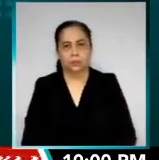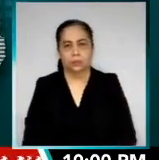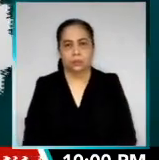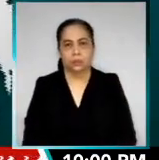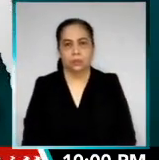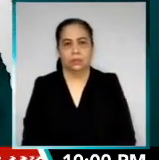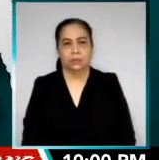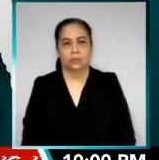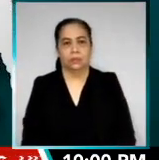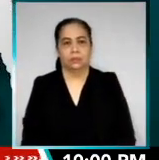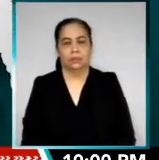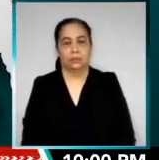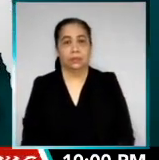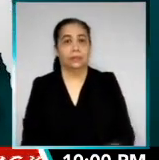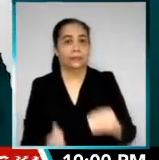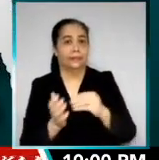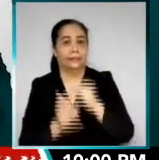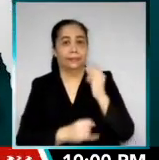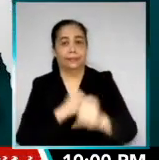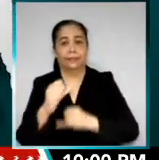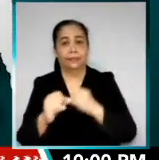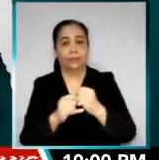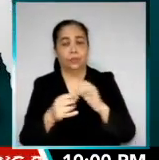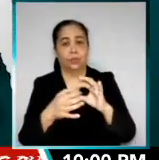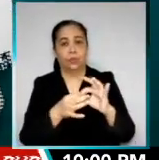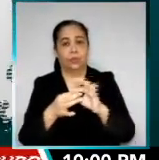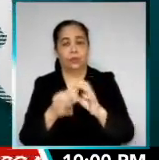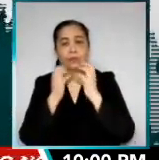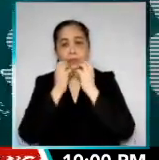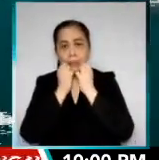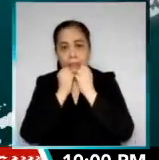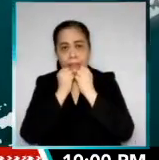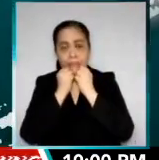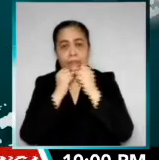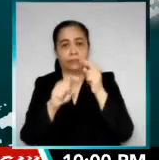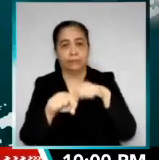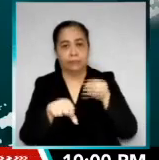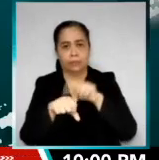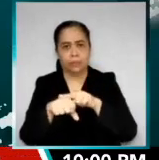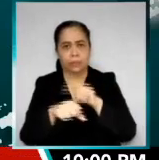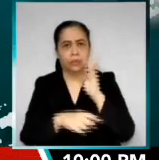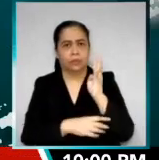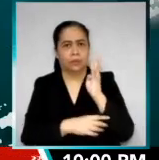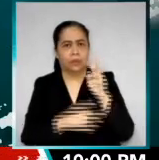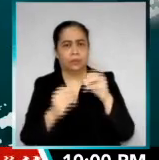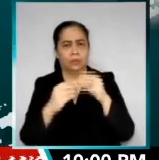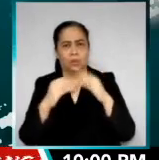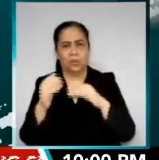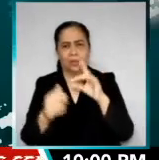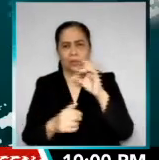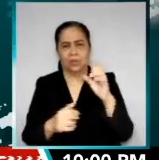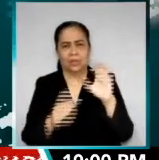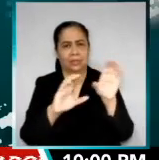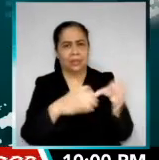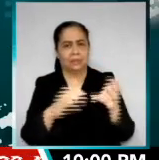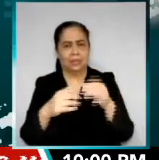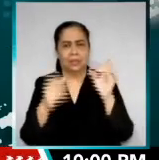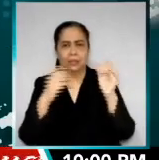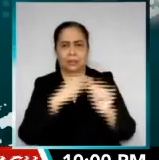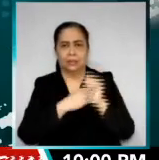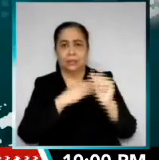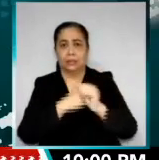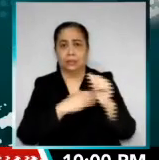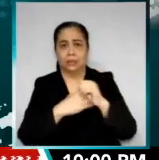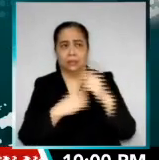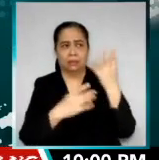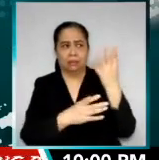Sa tala ng International Union for the Conservation of Nature, 40 sa mahigit 100 classified threatened o nanganganib ng mawalang